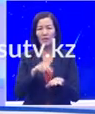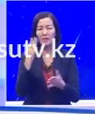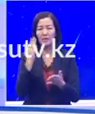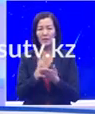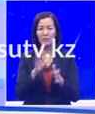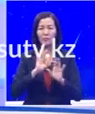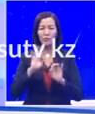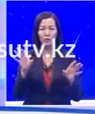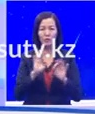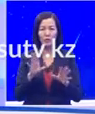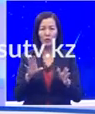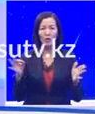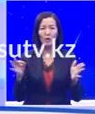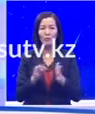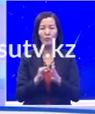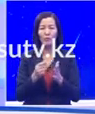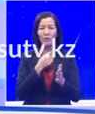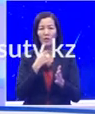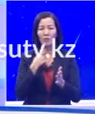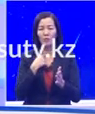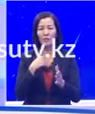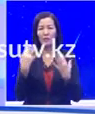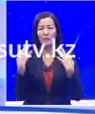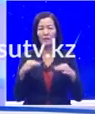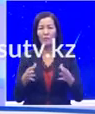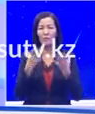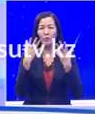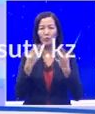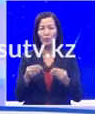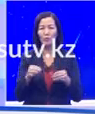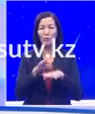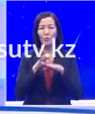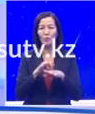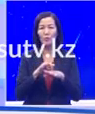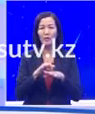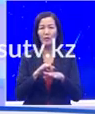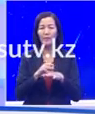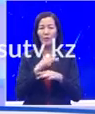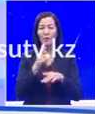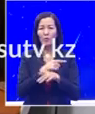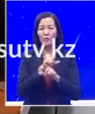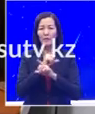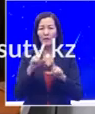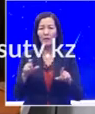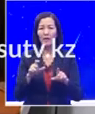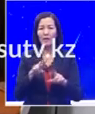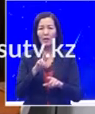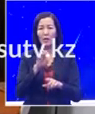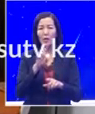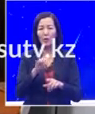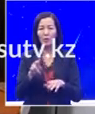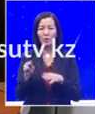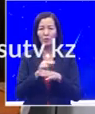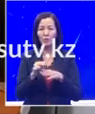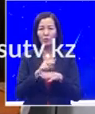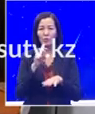түсіндіреді. Осы мақсатта бүгін Талдықорғанда ашық есік күні өтті. Оңтүстік өңірлік көпсалалы клиникалық ауруханасынан лор-сурдолог маман